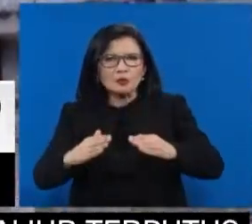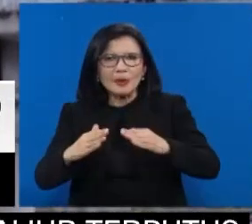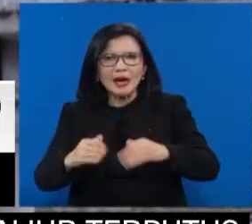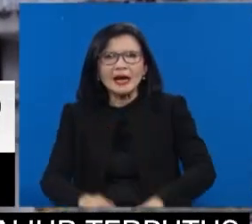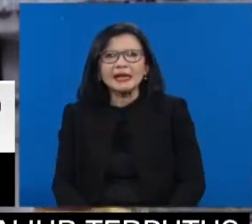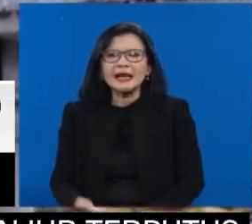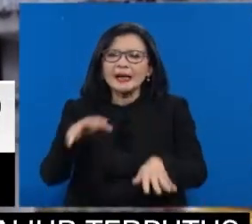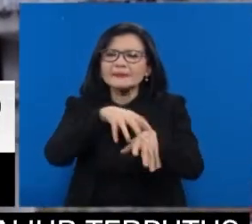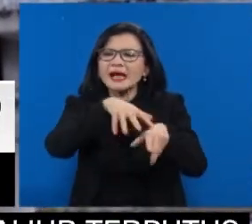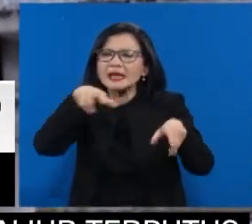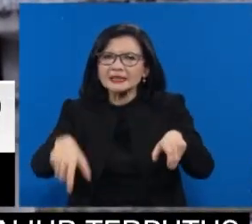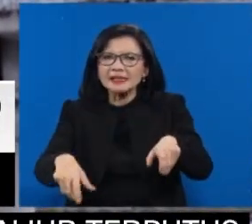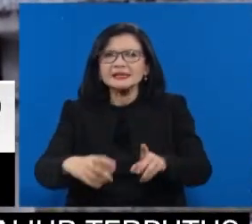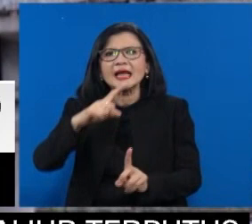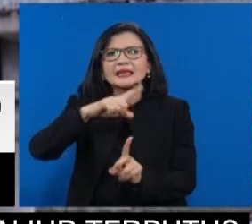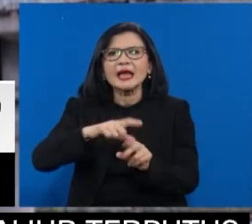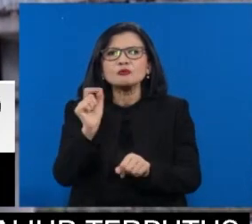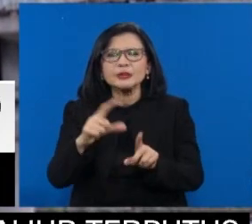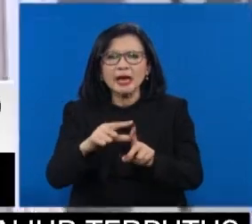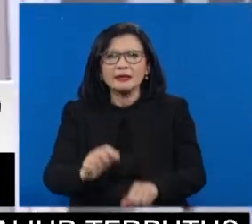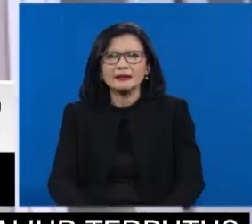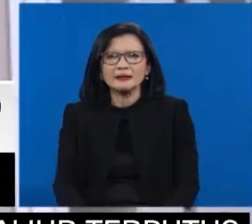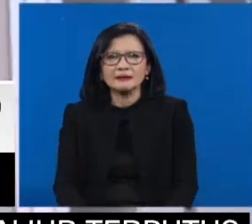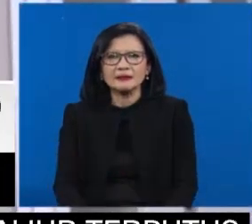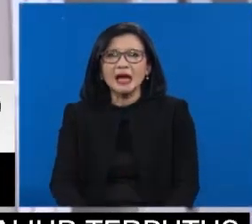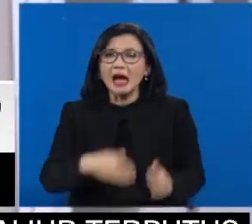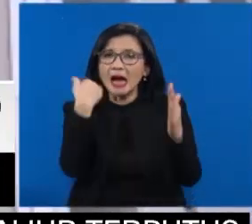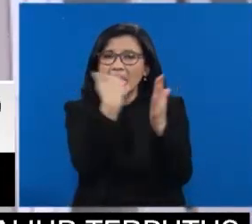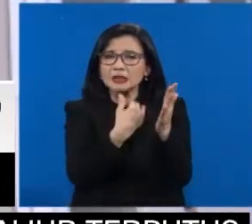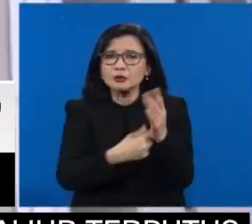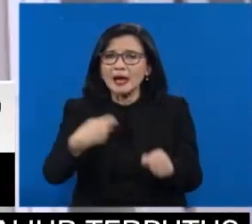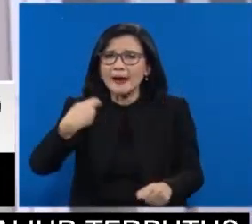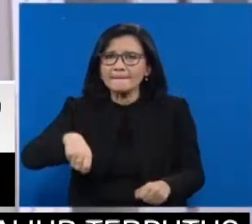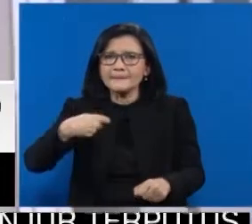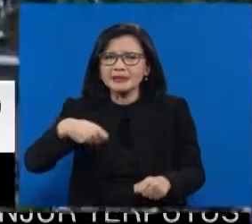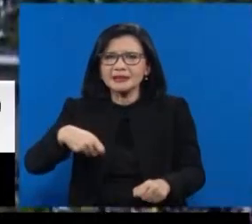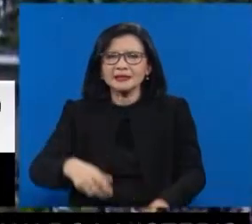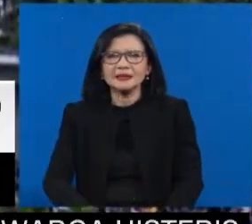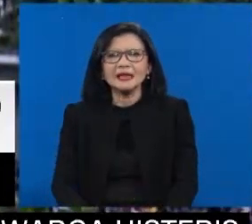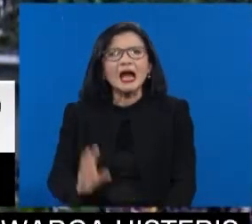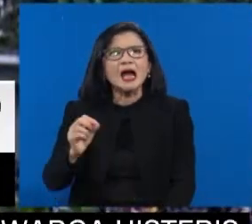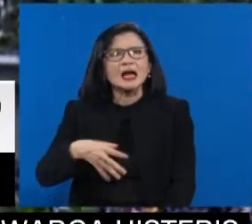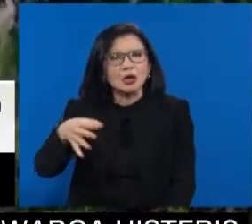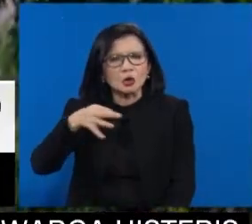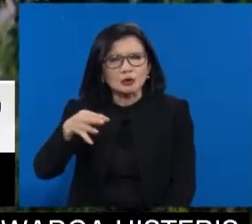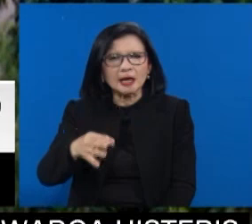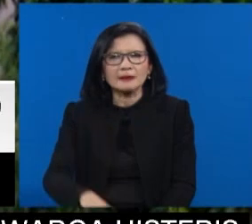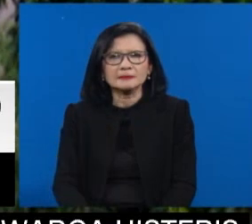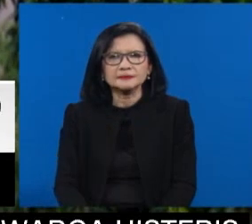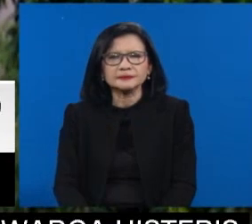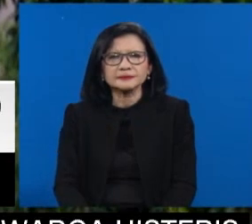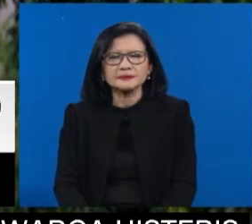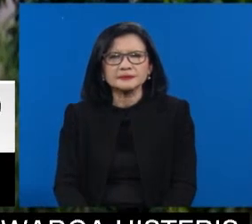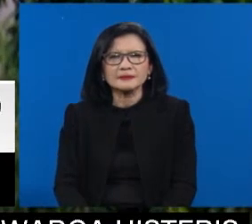Oriented Development atau TOD. Berdasarkan Peraturan Menteri Agraria dan Tata Ruang Nomor 16 Tahun 2017,